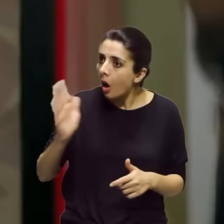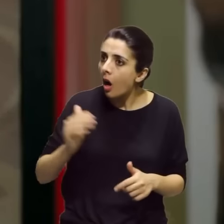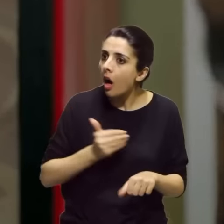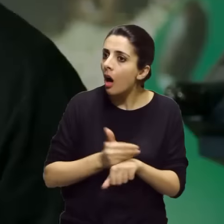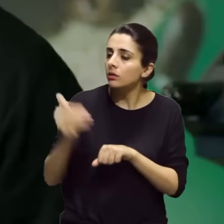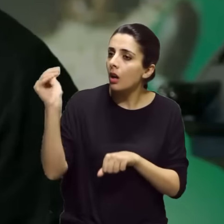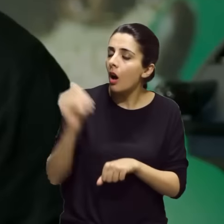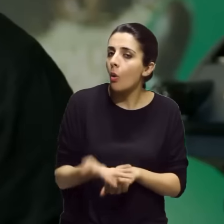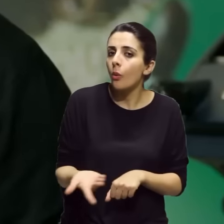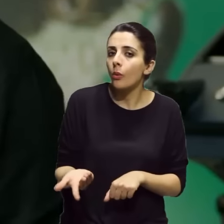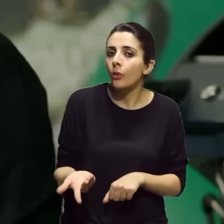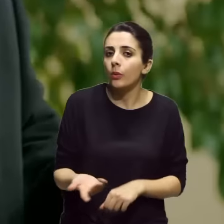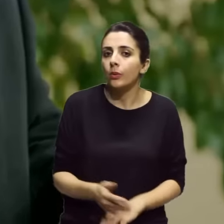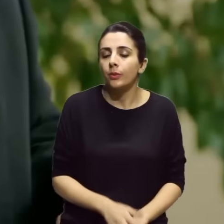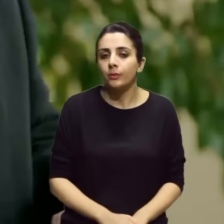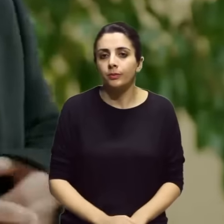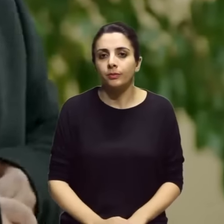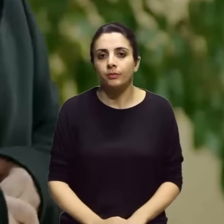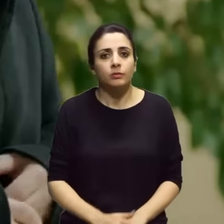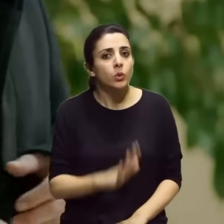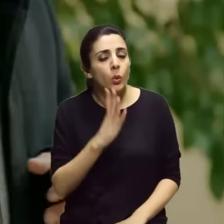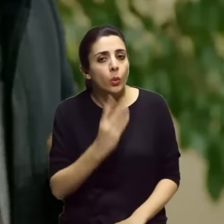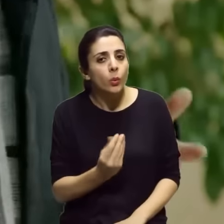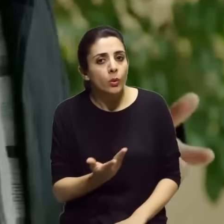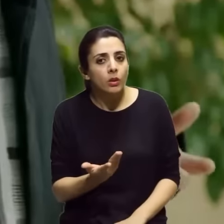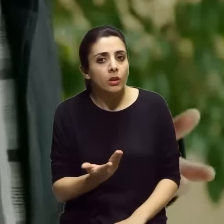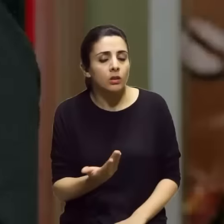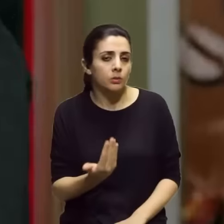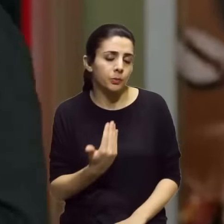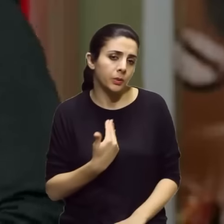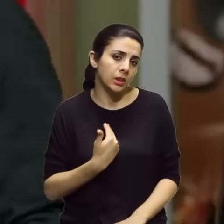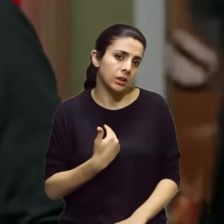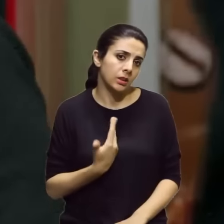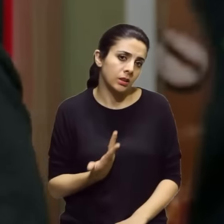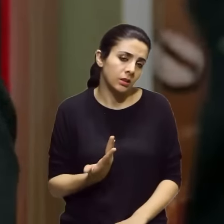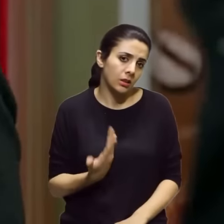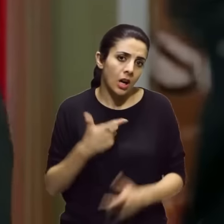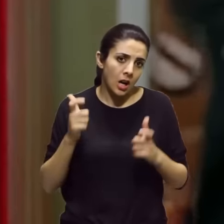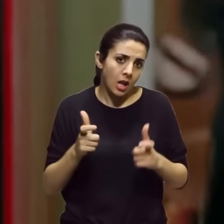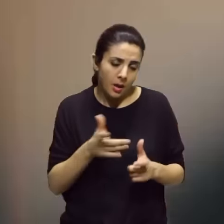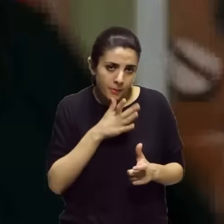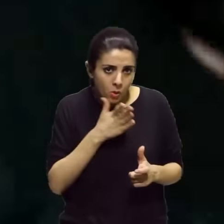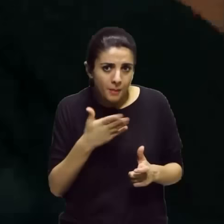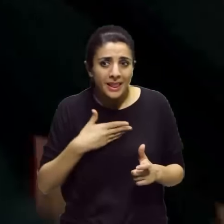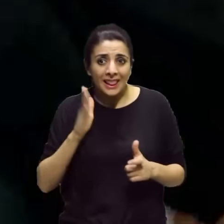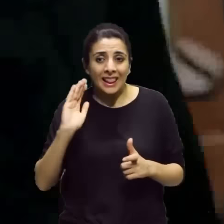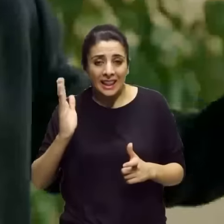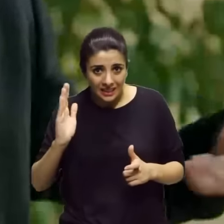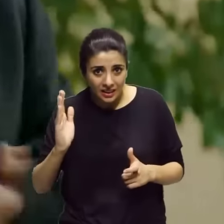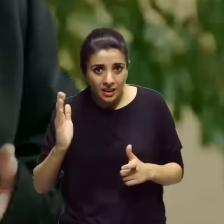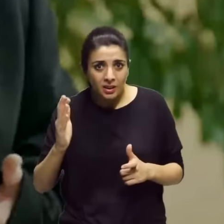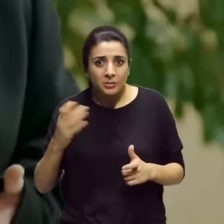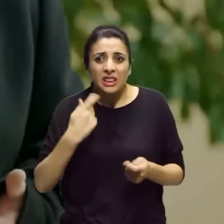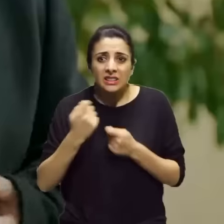dönmek bilmiyorsun abi. Nasıl ya? Ya benim Ne olduğunu belli mi Sarıcan? Ben gitmişken